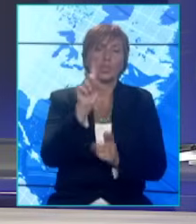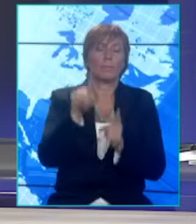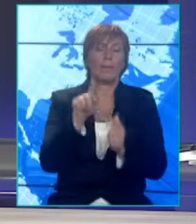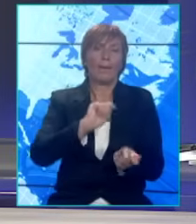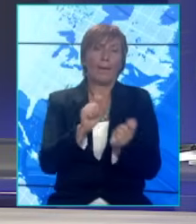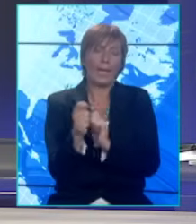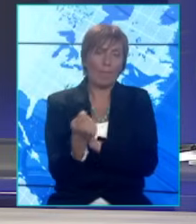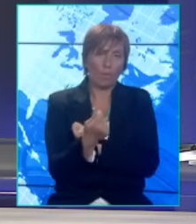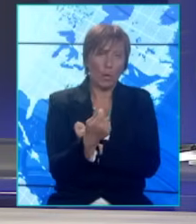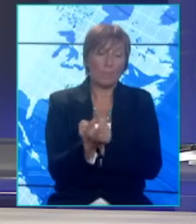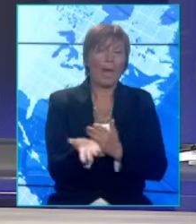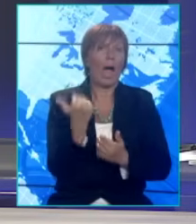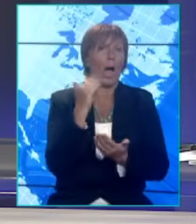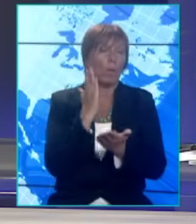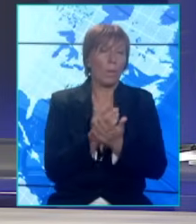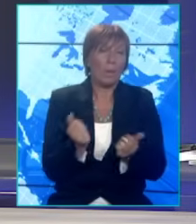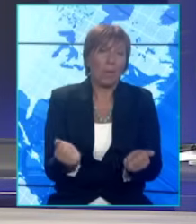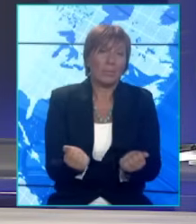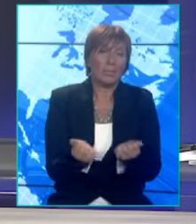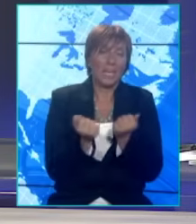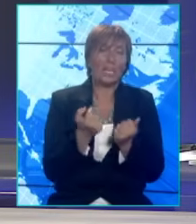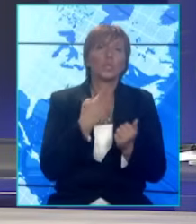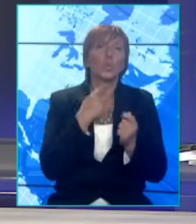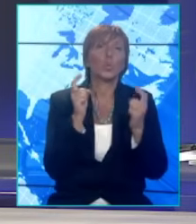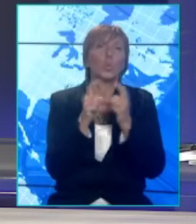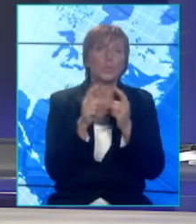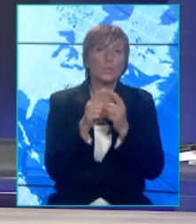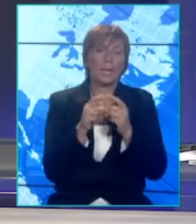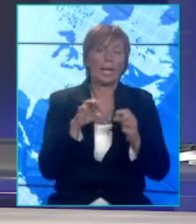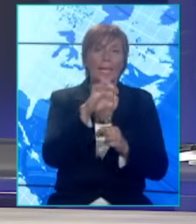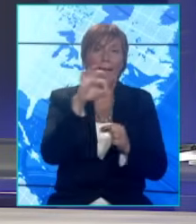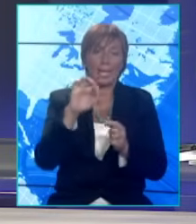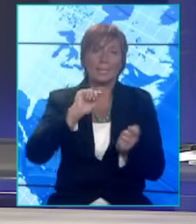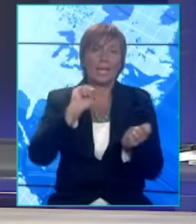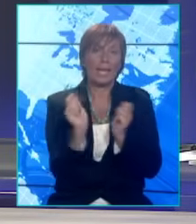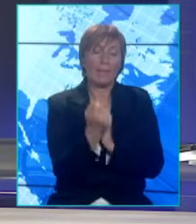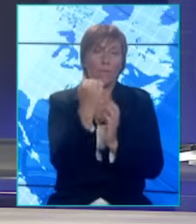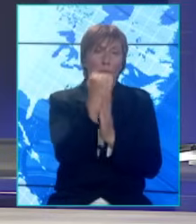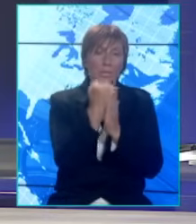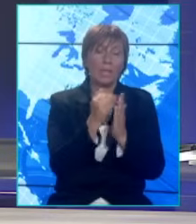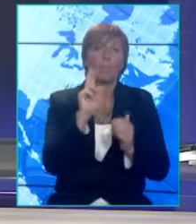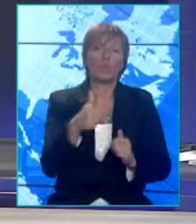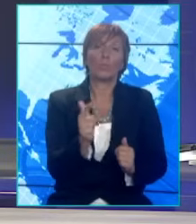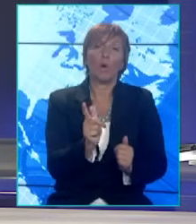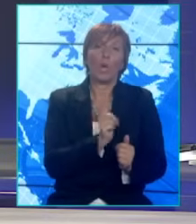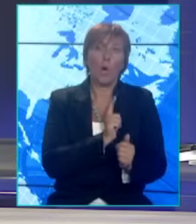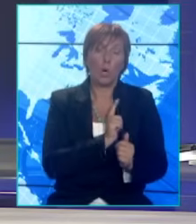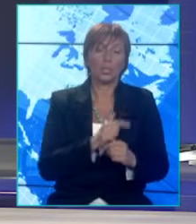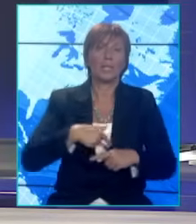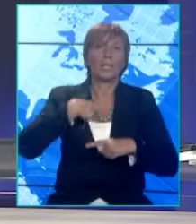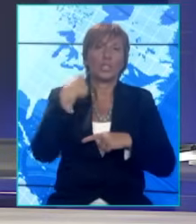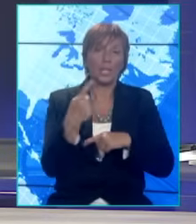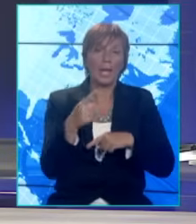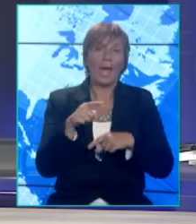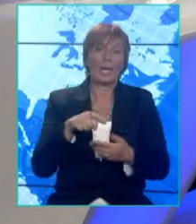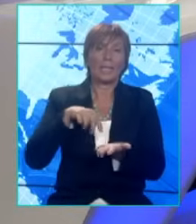reformi. Ako je bilo ovoliko teško usuglasiti nacrt reformske agende, možemo li očekivati da će naredni koraci